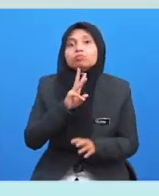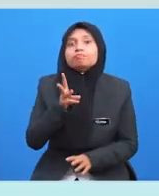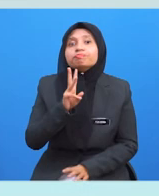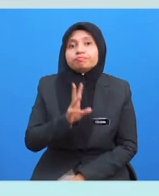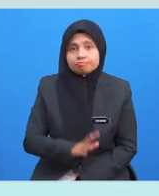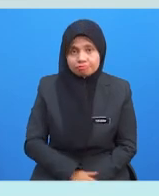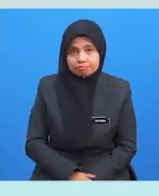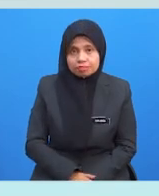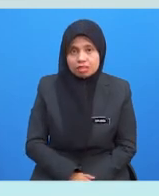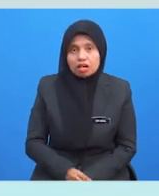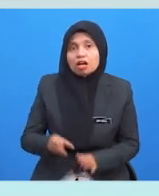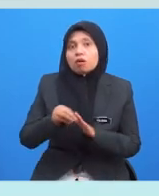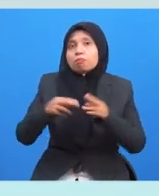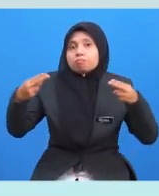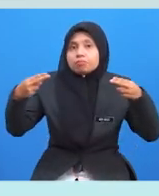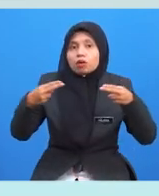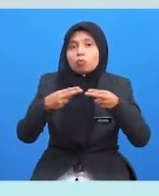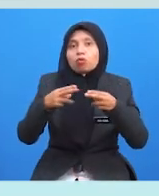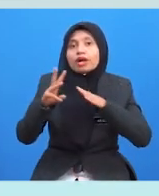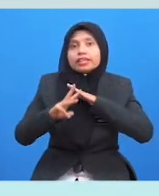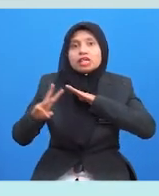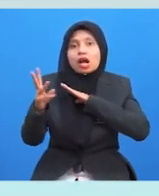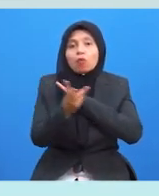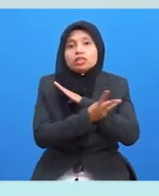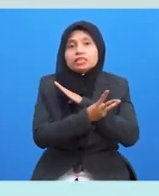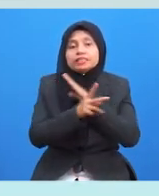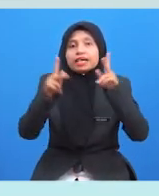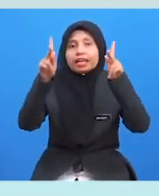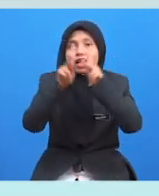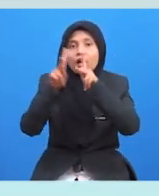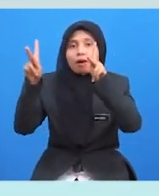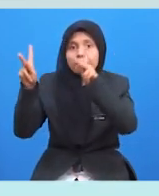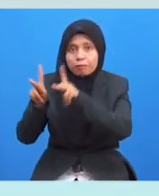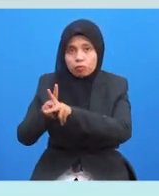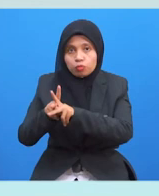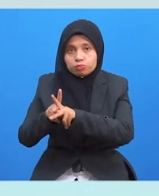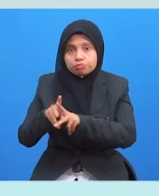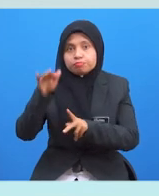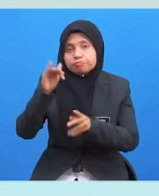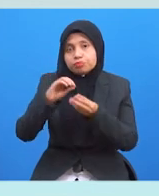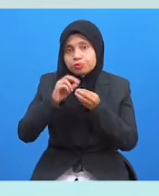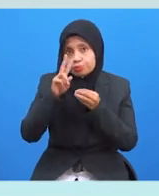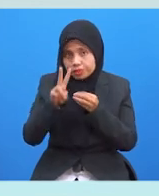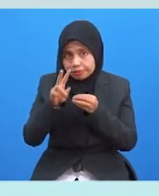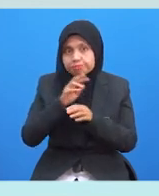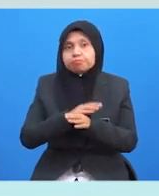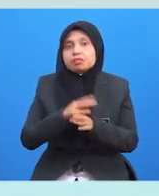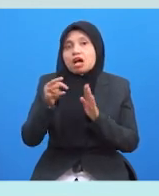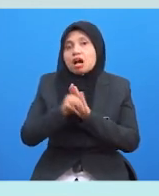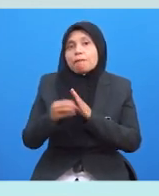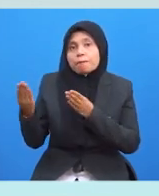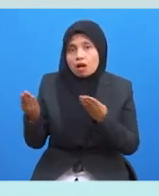pertama, menghubungkan kawasan pedalaman. Yang kedua,